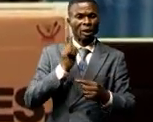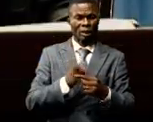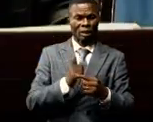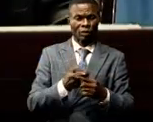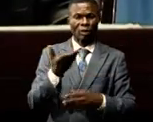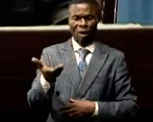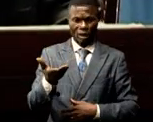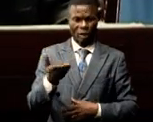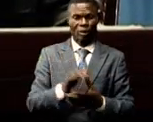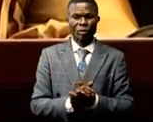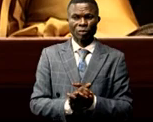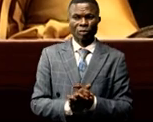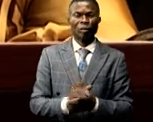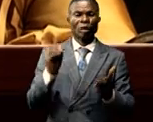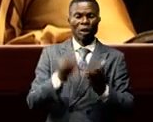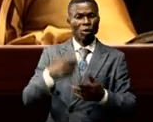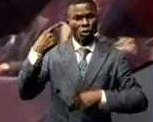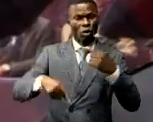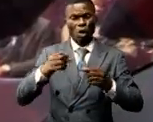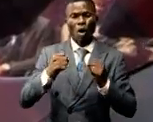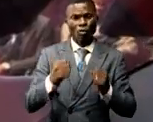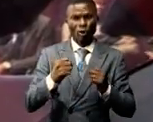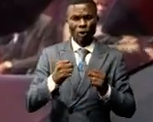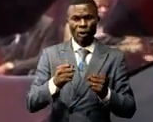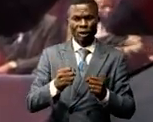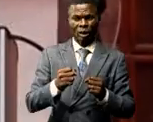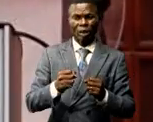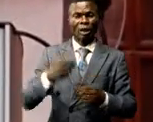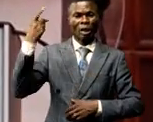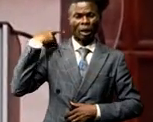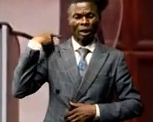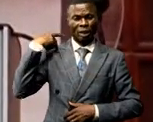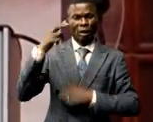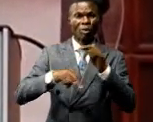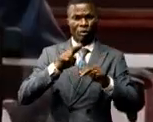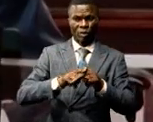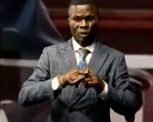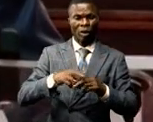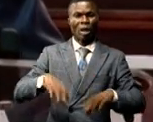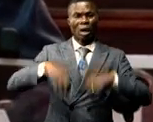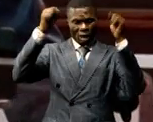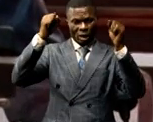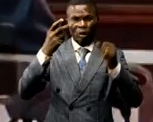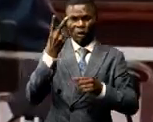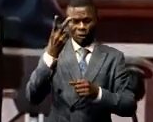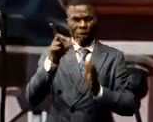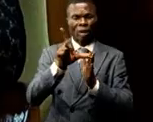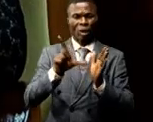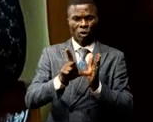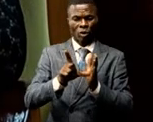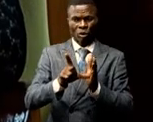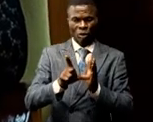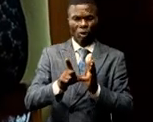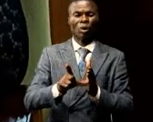civisme fiscal. S'en est suivi un débat houleux qui a amené les élus légitimes du peuple à recevoir ces deux propositions de loi qui ont